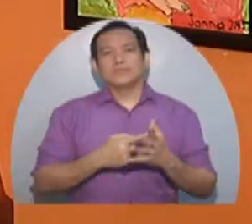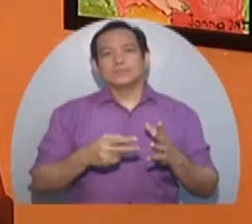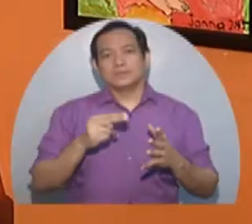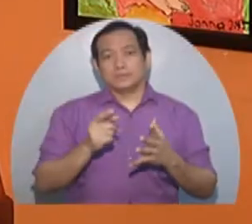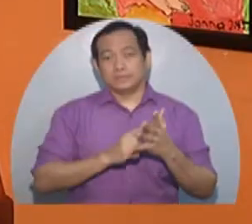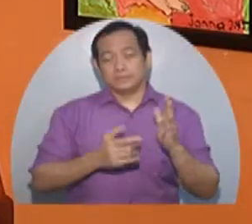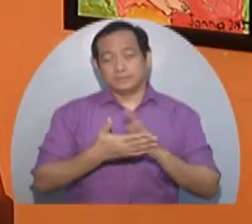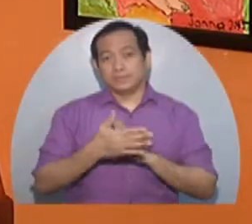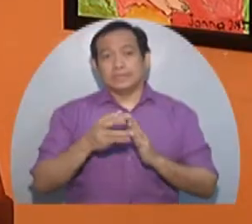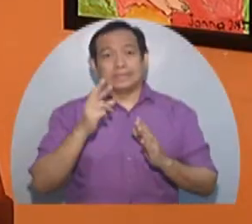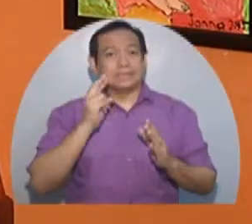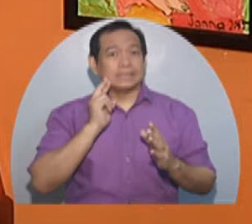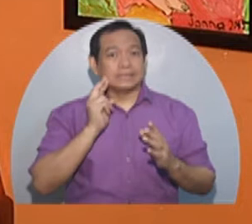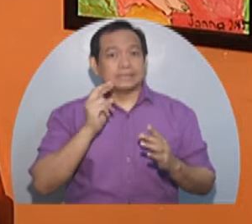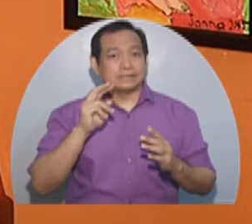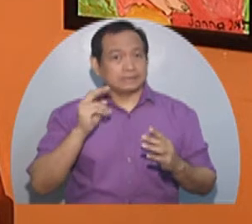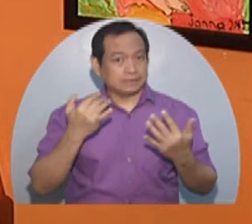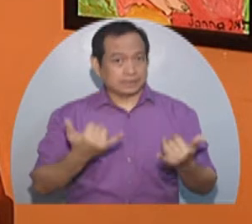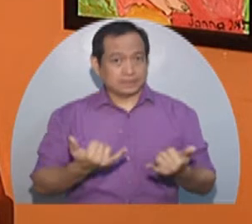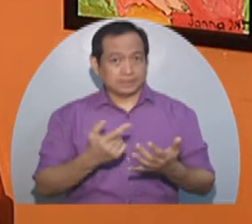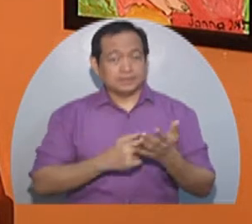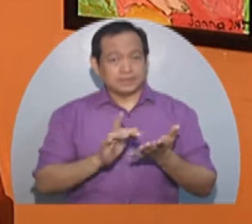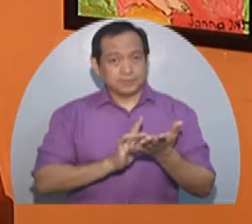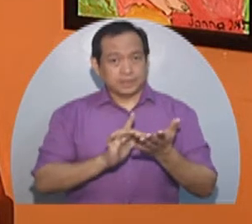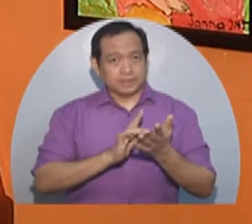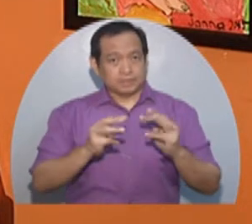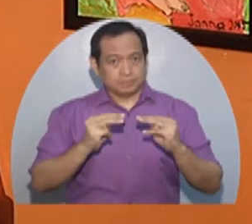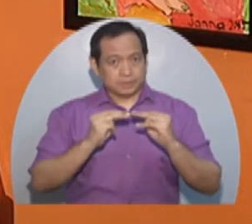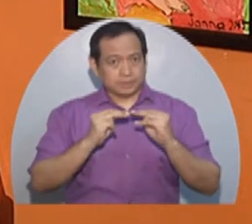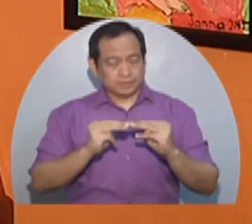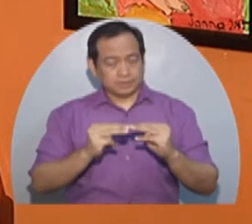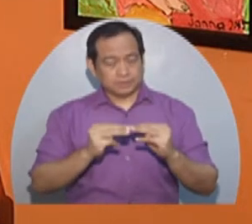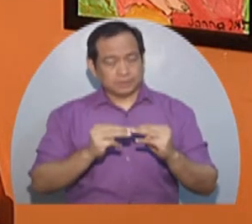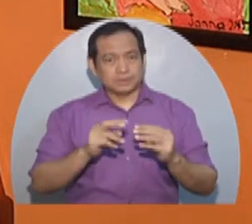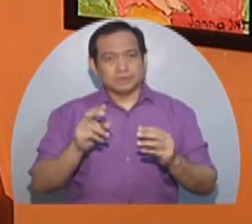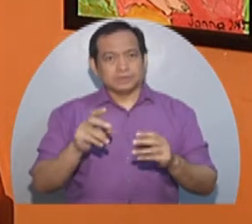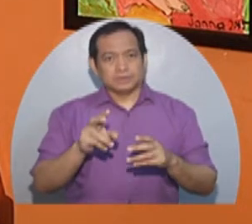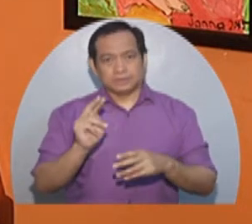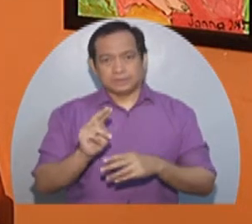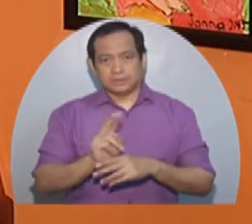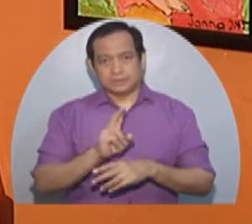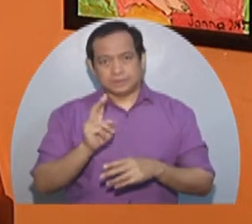Ano ba ngayon ang mga pangangailangan ni Rihanna Jane? Ito ay gamot pang maintenance,